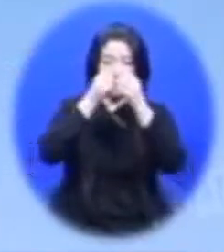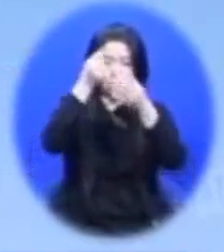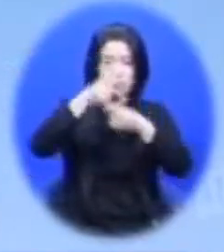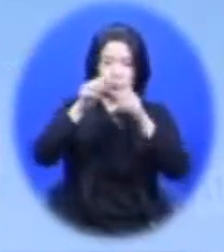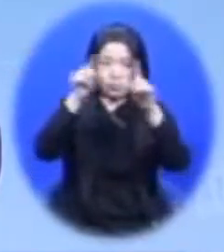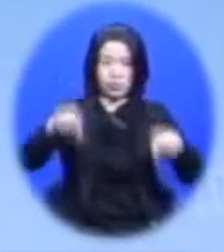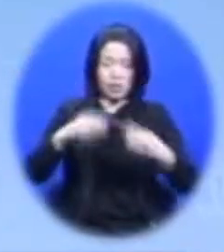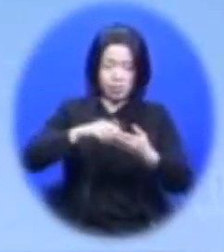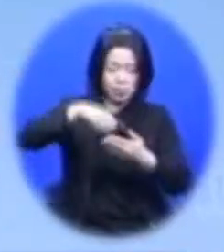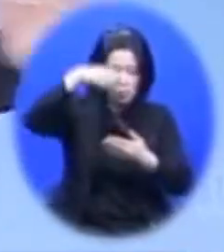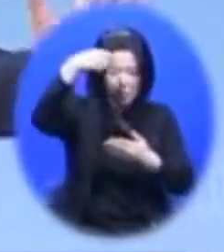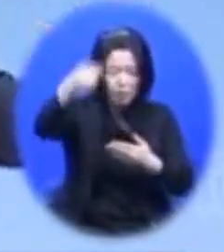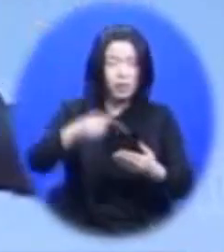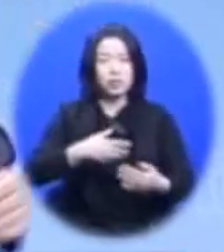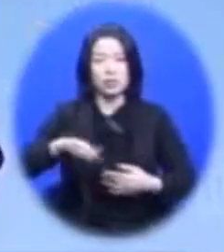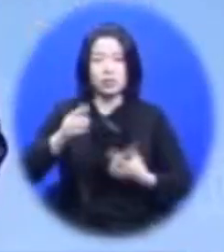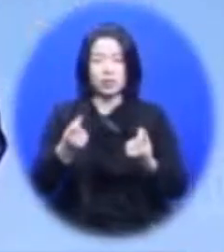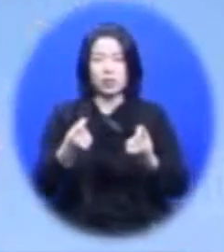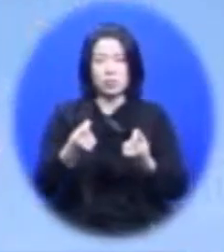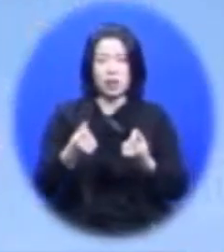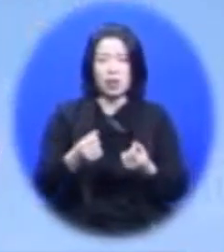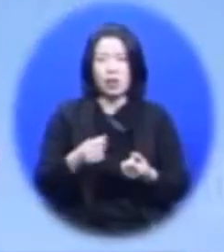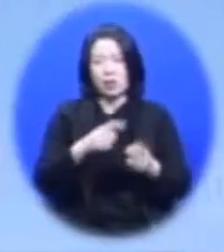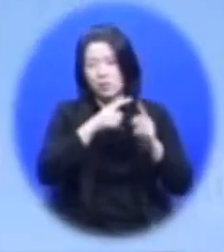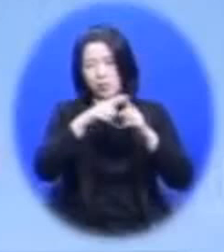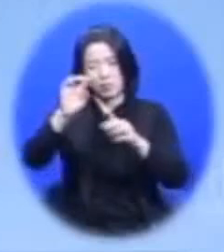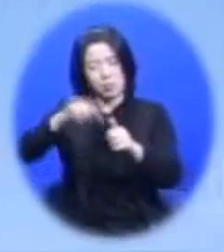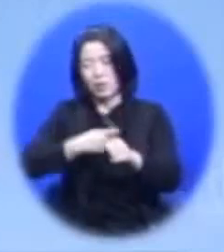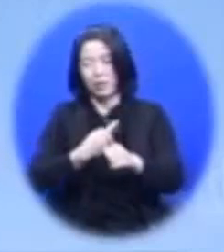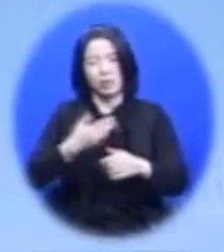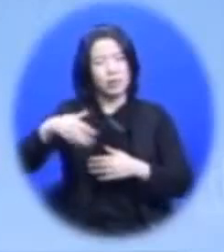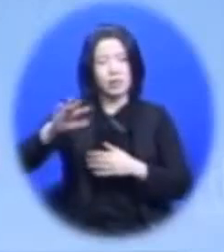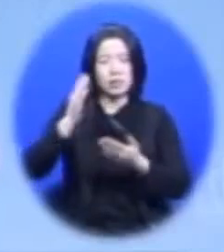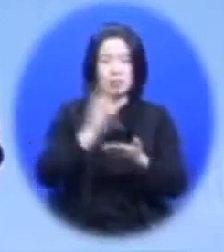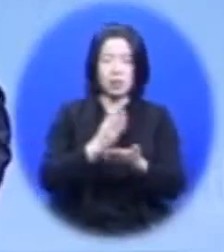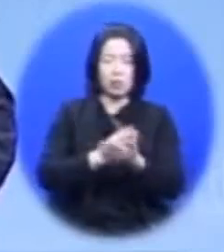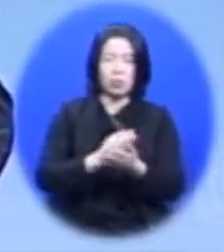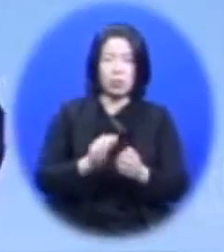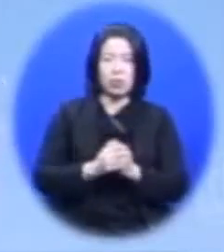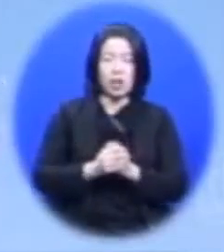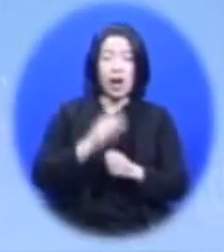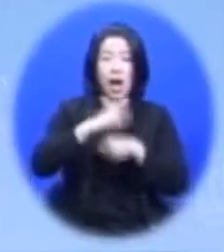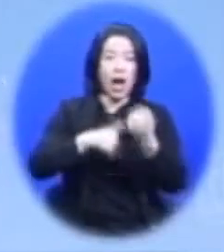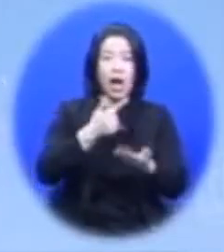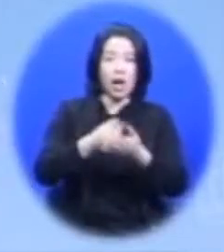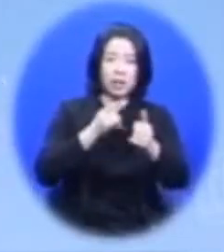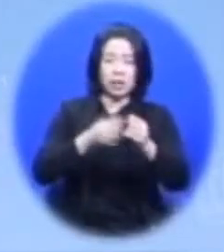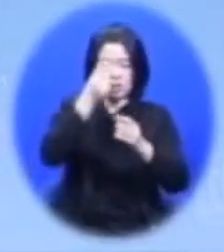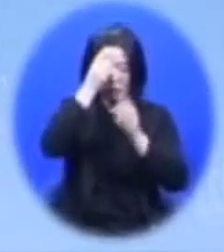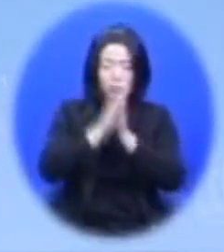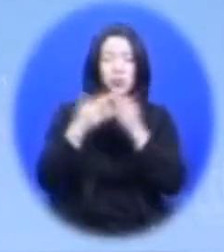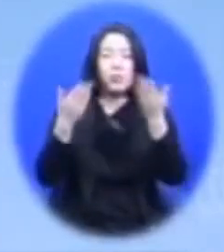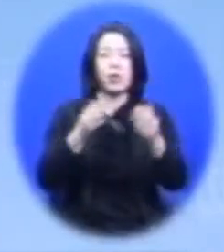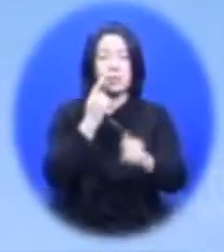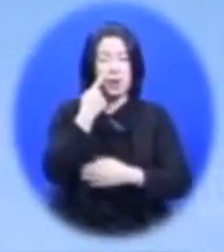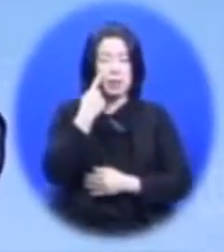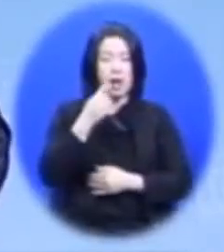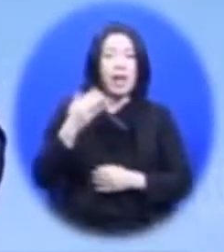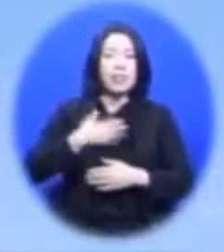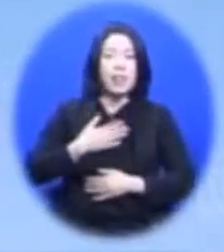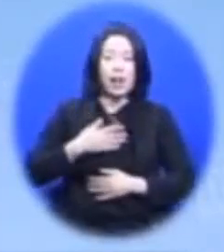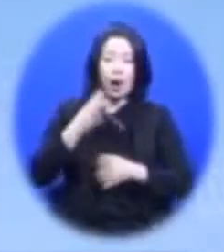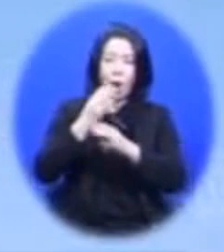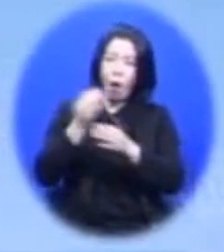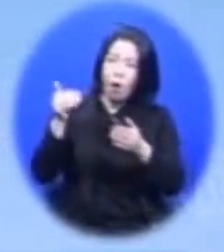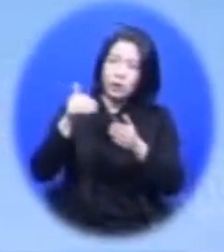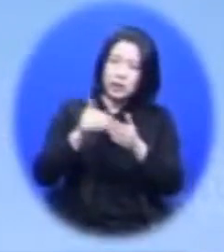없이 떠밀려서 2014년도로 들어가지 않게 되기를 바랍니다. 하나님께 기도하세요. 하나님, 제가 언제까지 믿음이